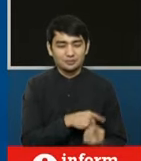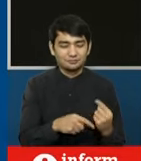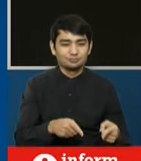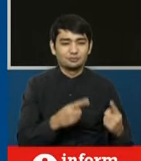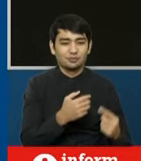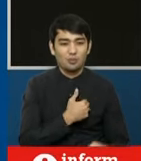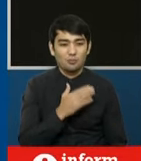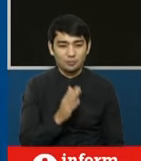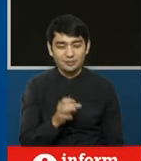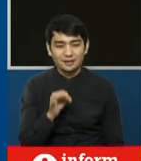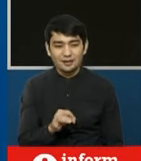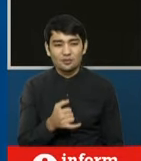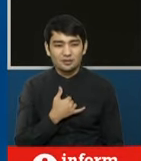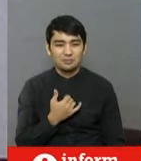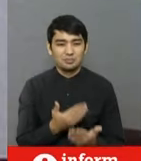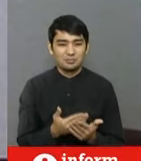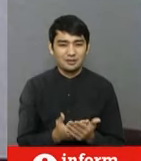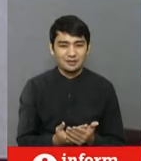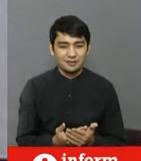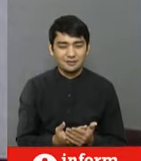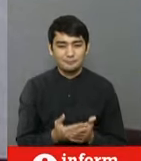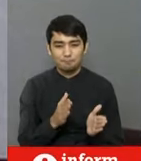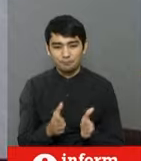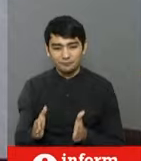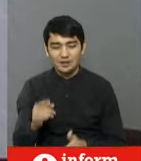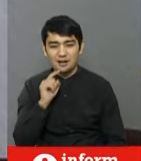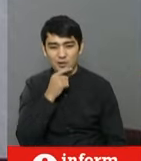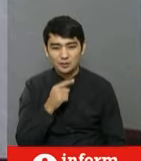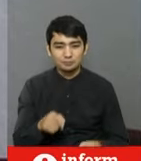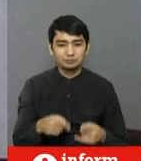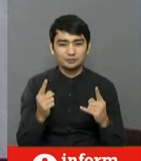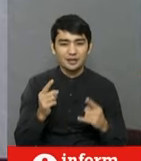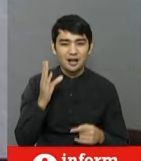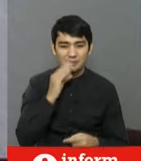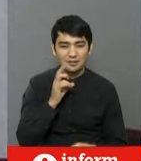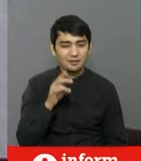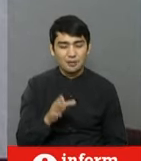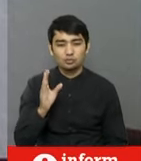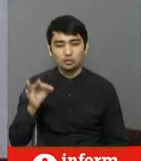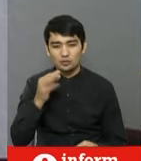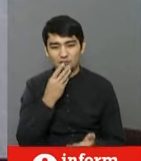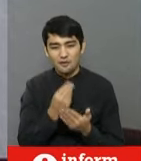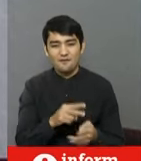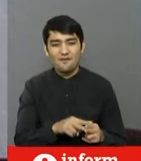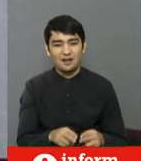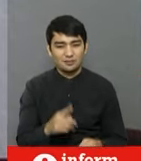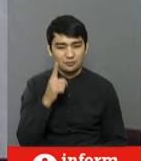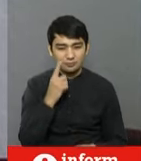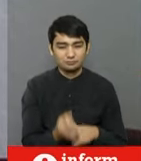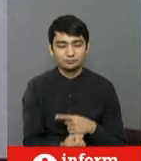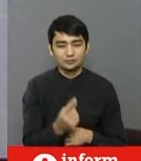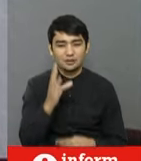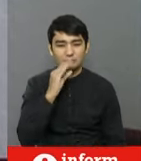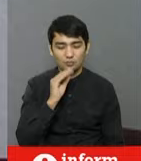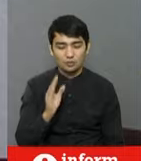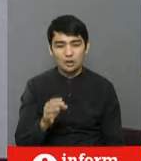дейтін болсақ, енді ол бір біздің енді бір тұрақты экономикалық дамуға бір болашақта өзінің кері әсерін тигізеді. Сол